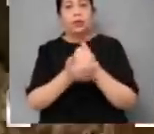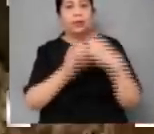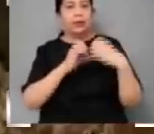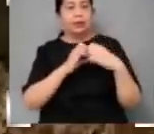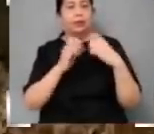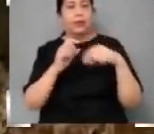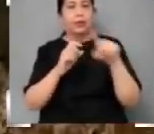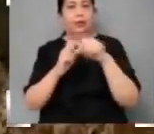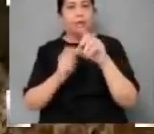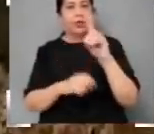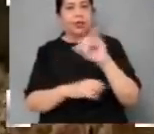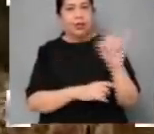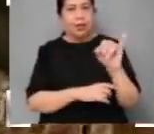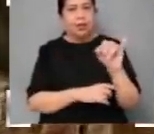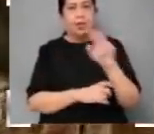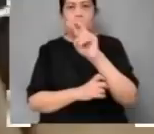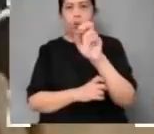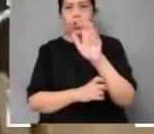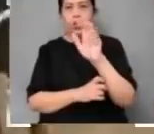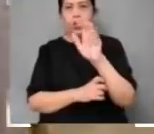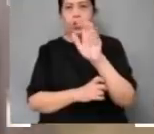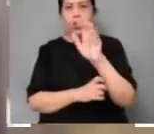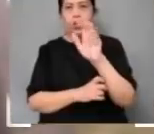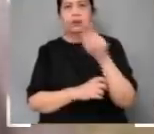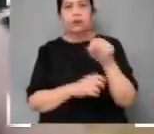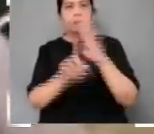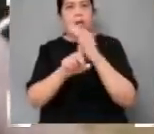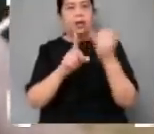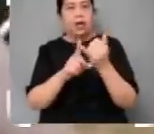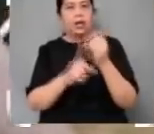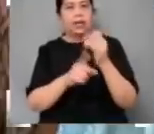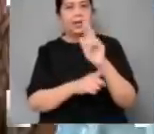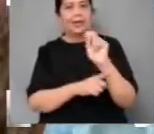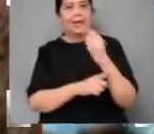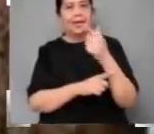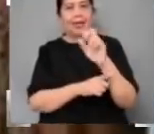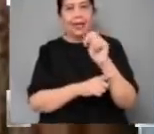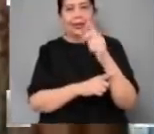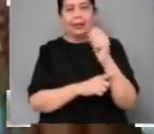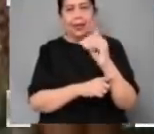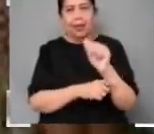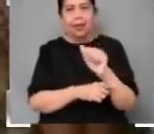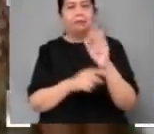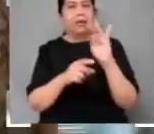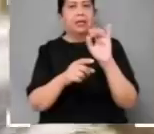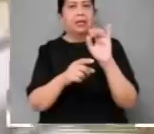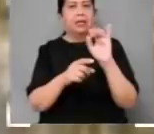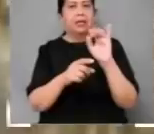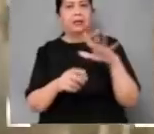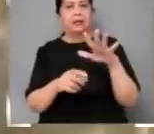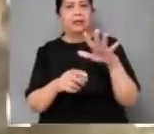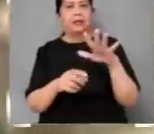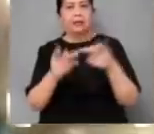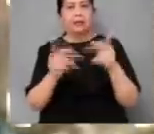Islands, 250 na mga taga-barangay Rita Glenda Basilisa ang benepisyaryo ng kanilang feeding program.